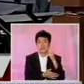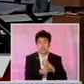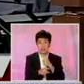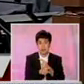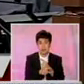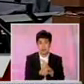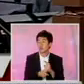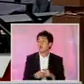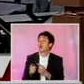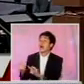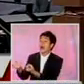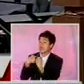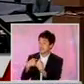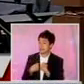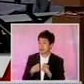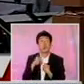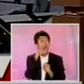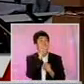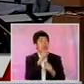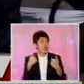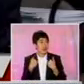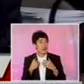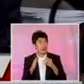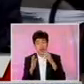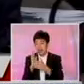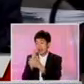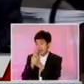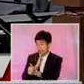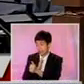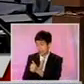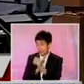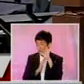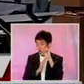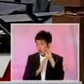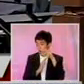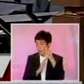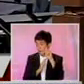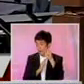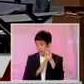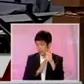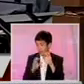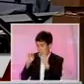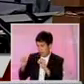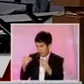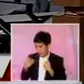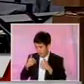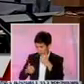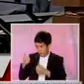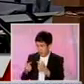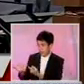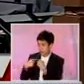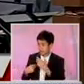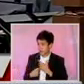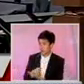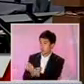ang... Hindi po, sagutin nyo muna po. Kayo ba may competence? Sagutin nyo muna kung may competence kayo o wala para sagutin yung aking